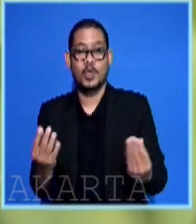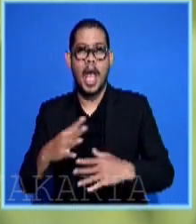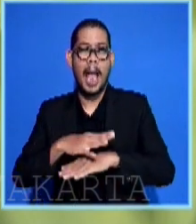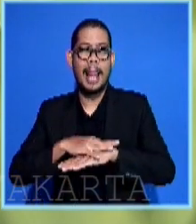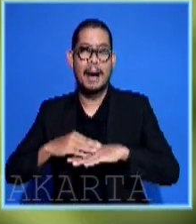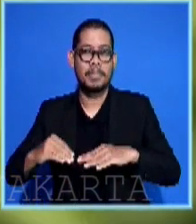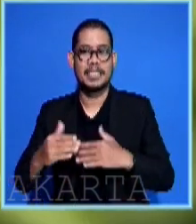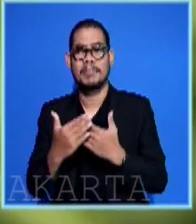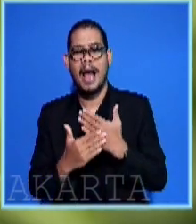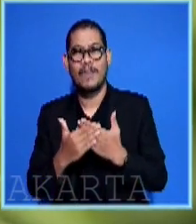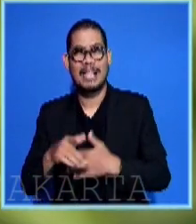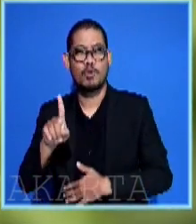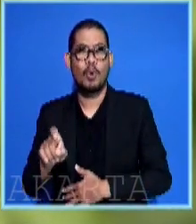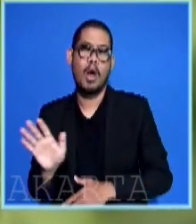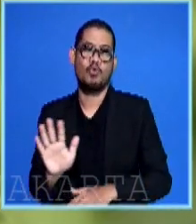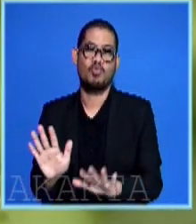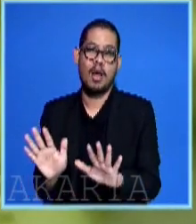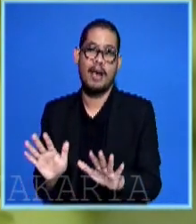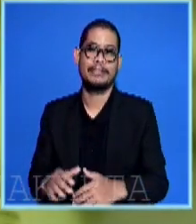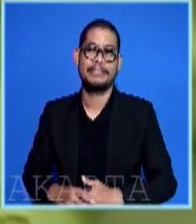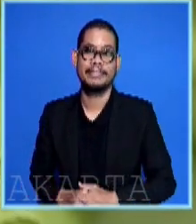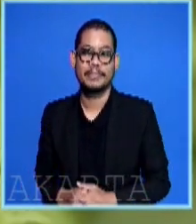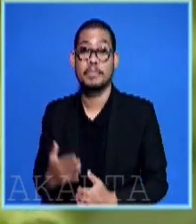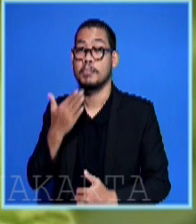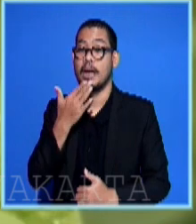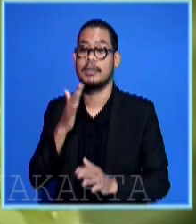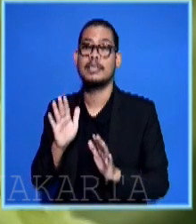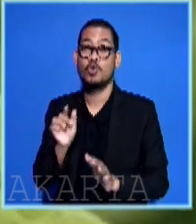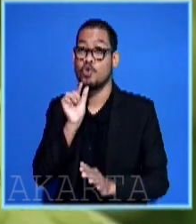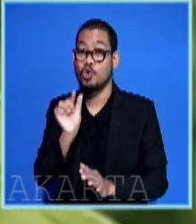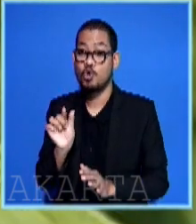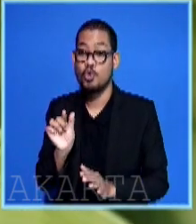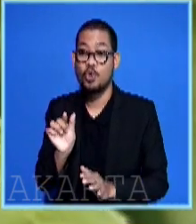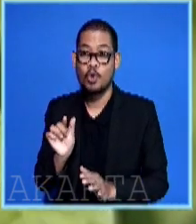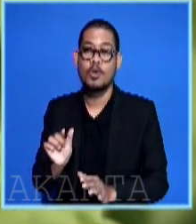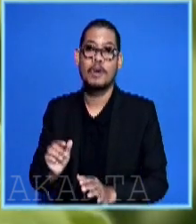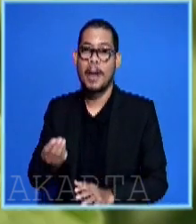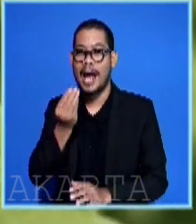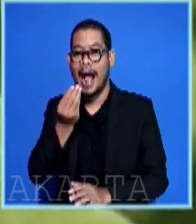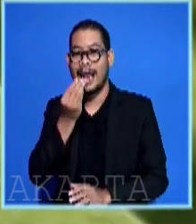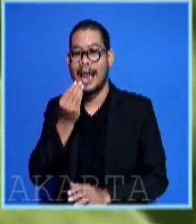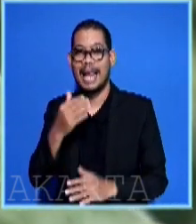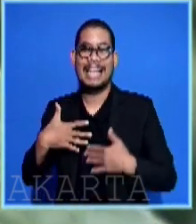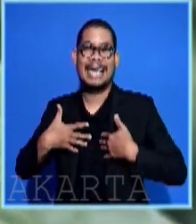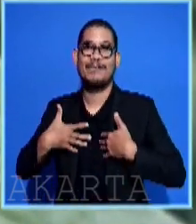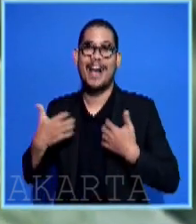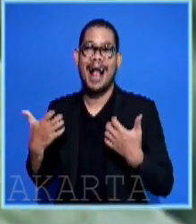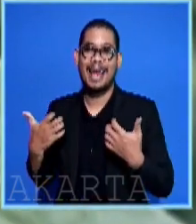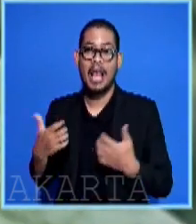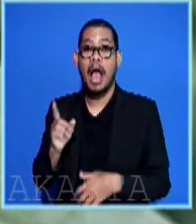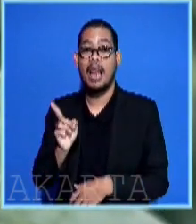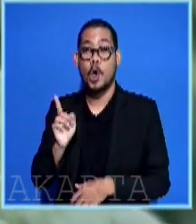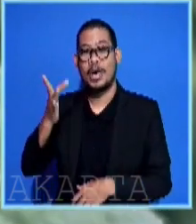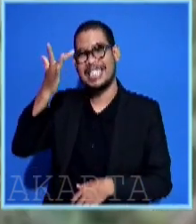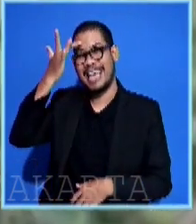di kathahkahun taneman menugi Kang Ji R inkang Nandang sesakiten